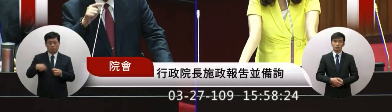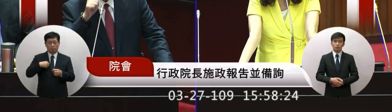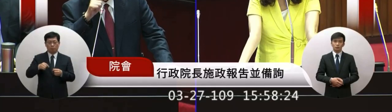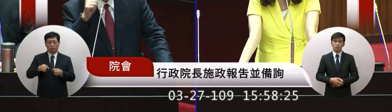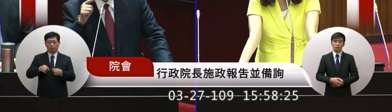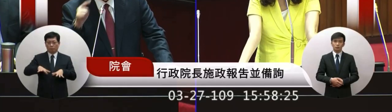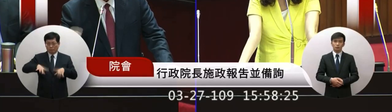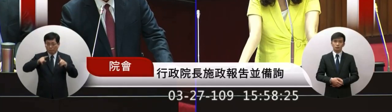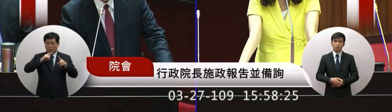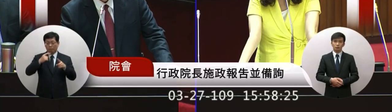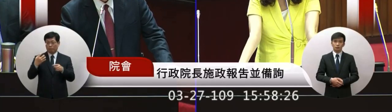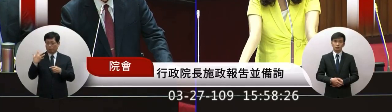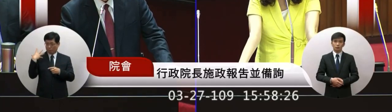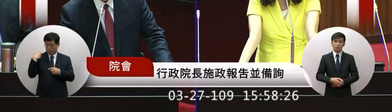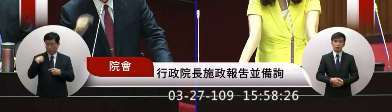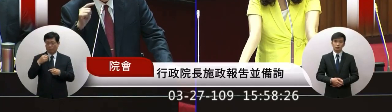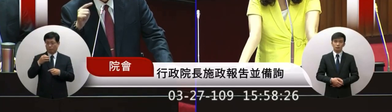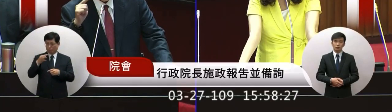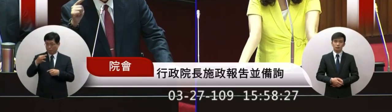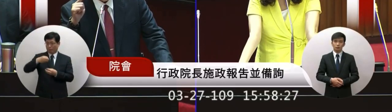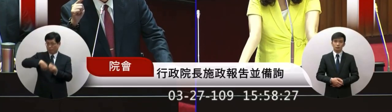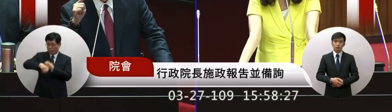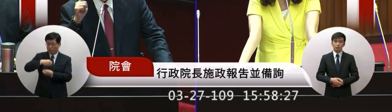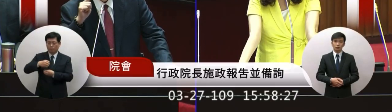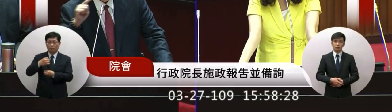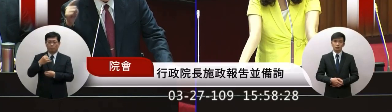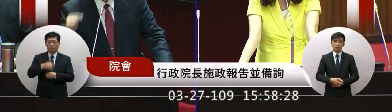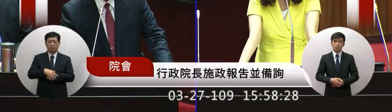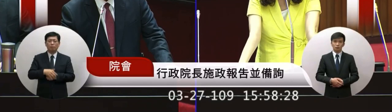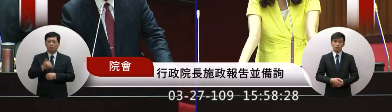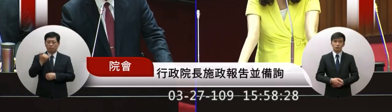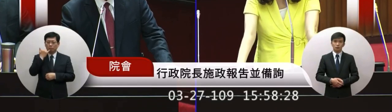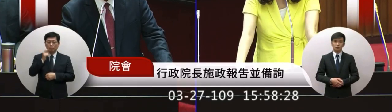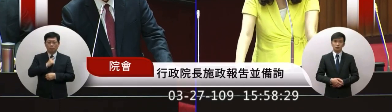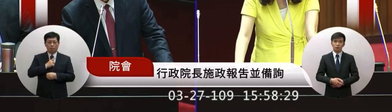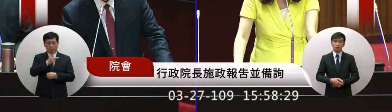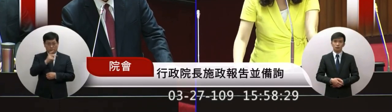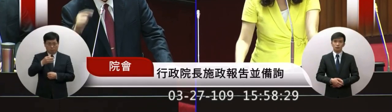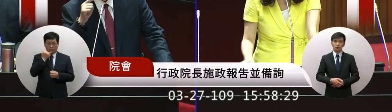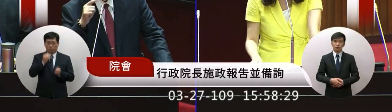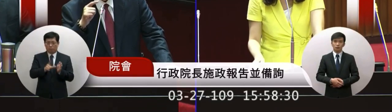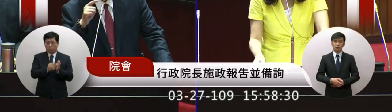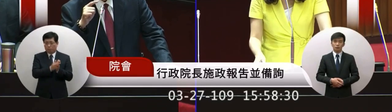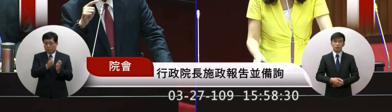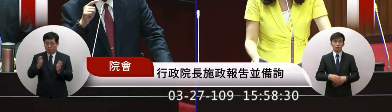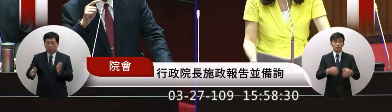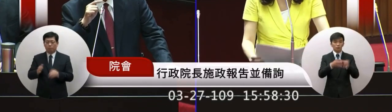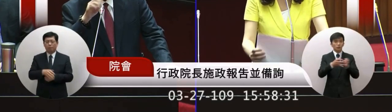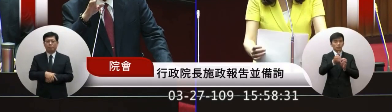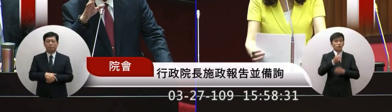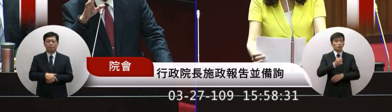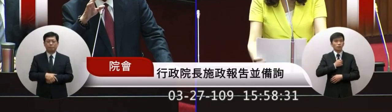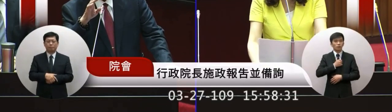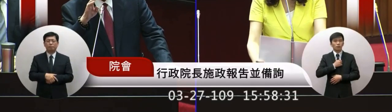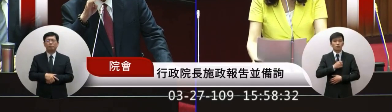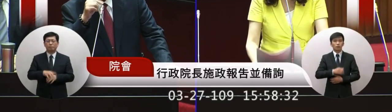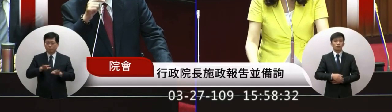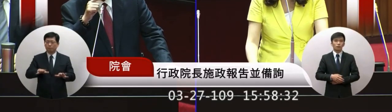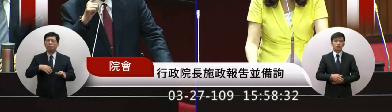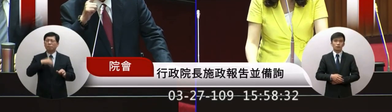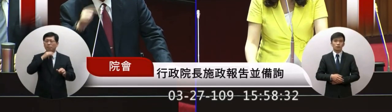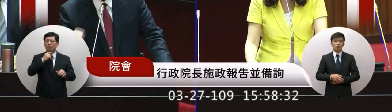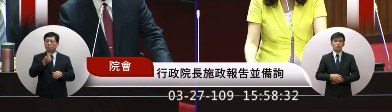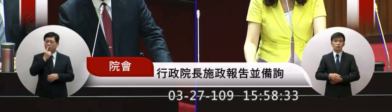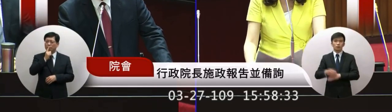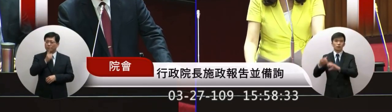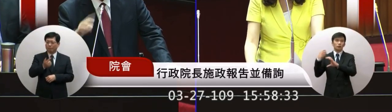所谓的既有的资金，我们一定要让他们展年的借贷。 那个保定，我怎样？我也知道这个媒